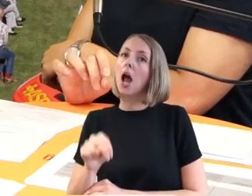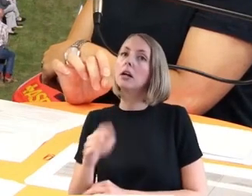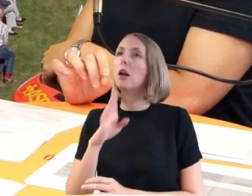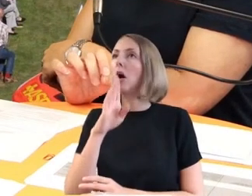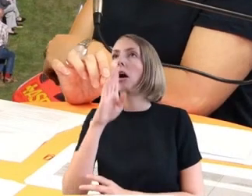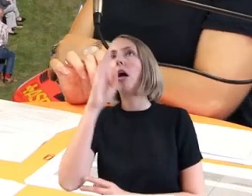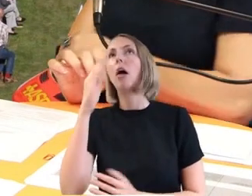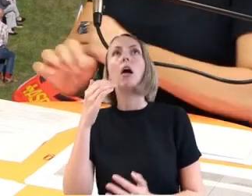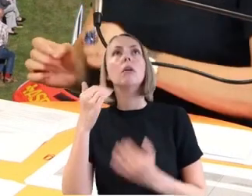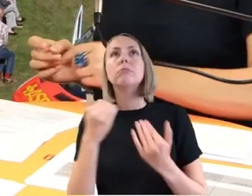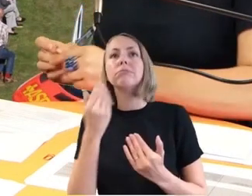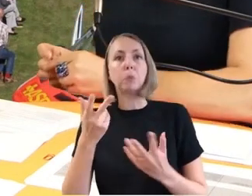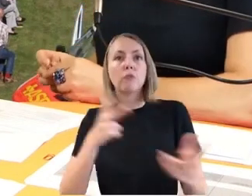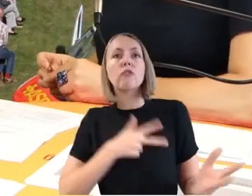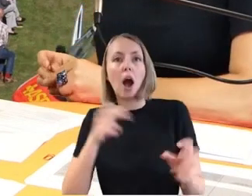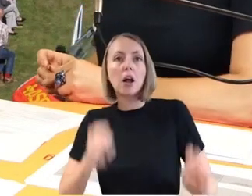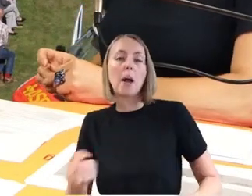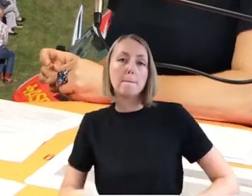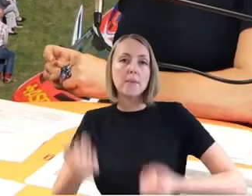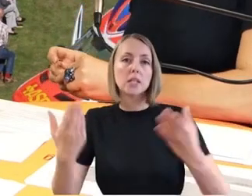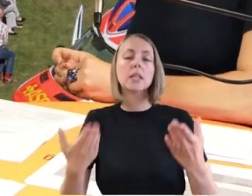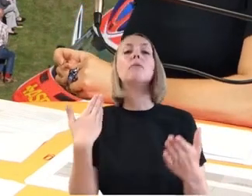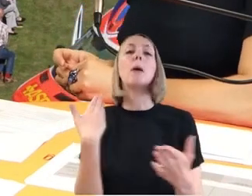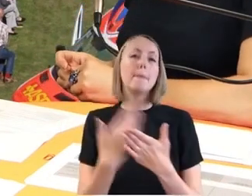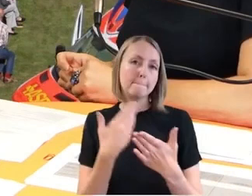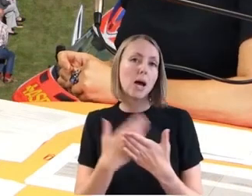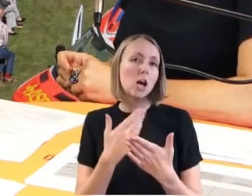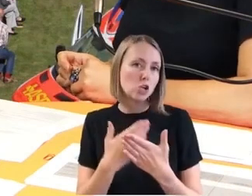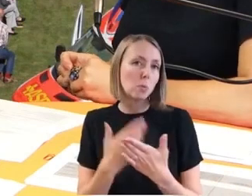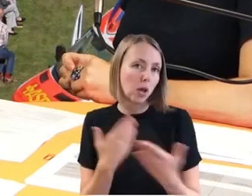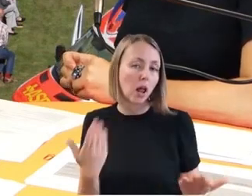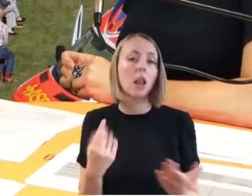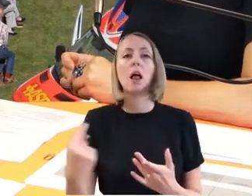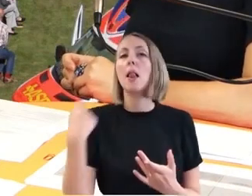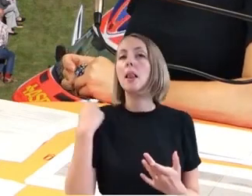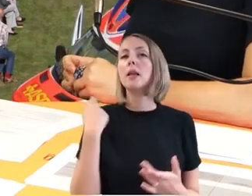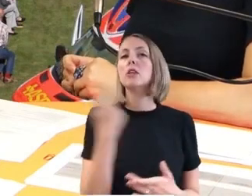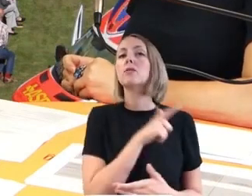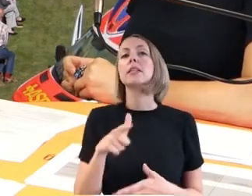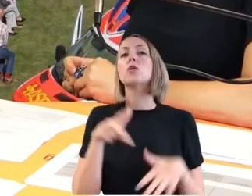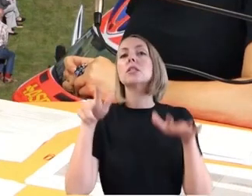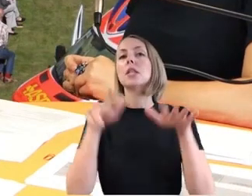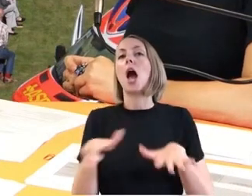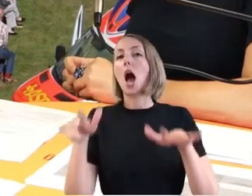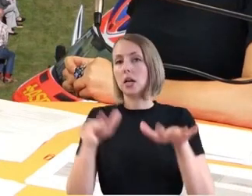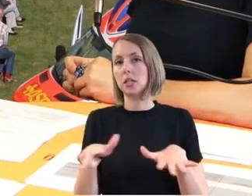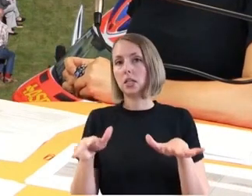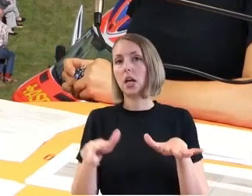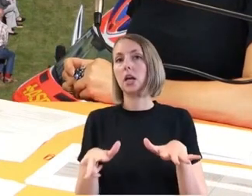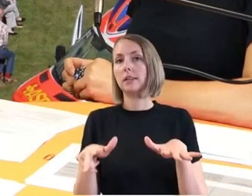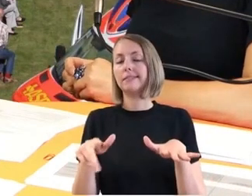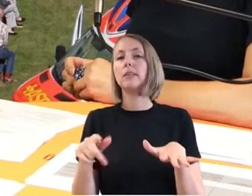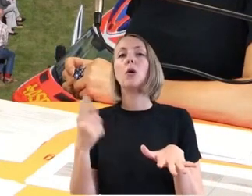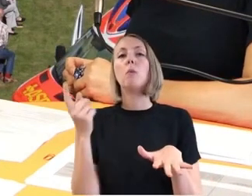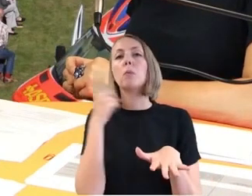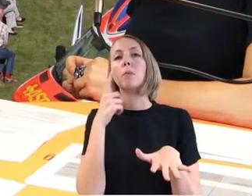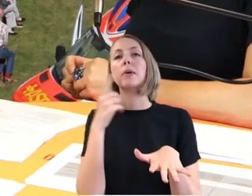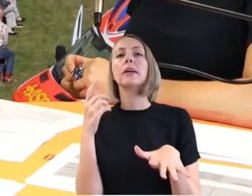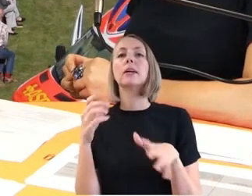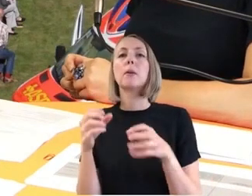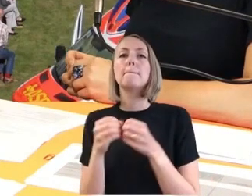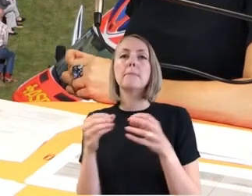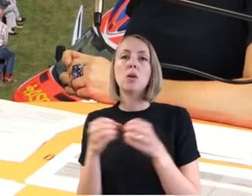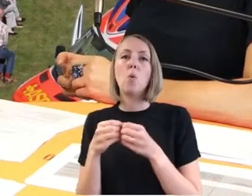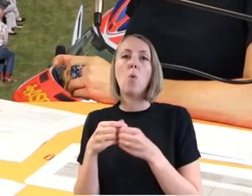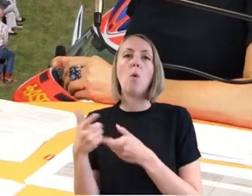möchte kurz einige beispiele in erinnerung rufen 2018 der versuchte biowaffen anschlag medizin